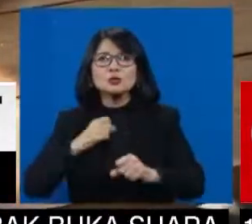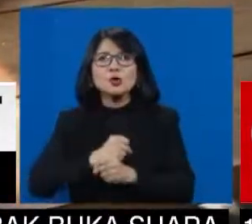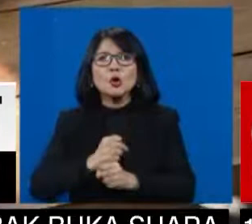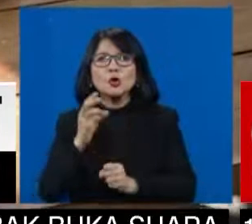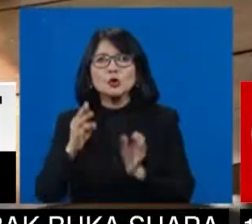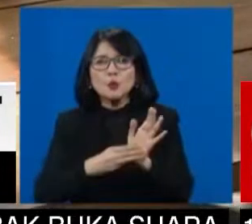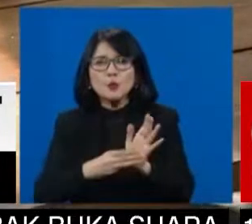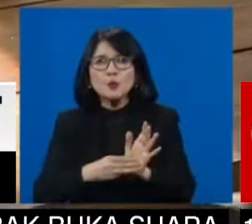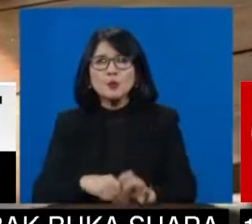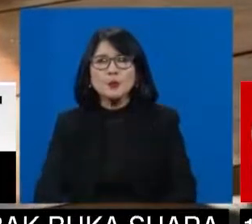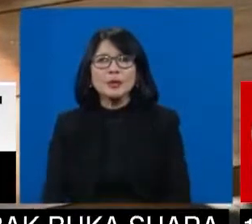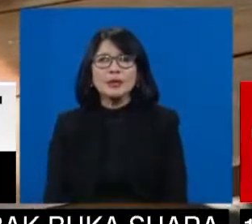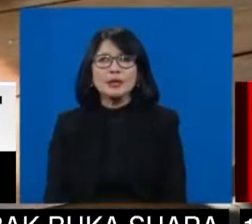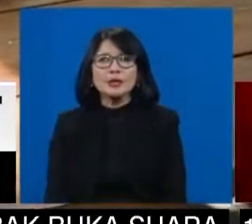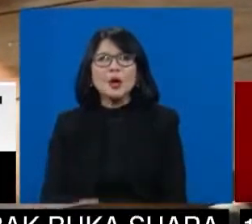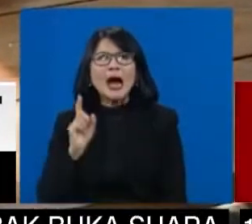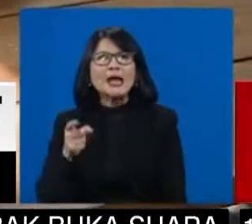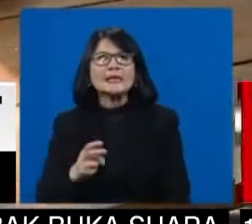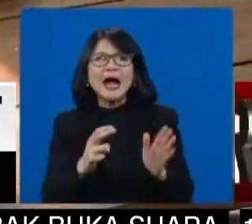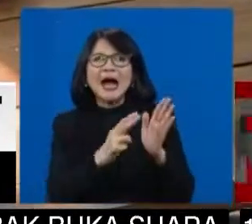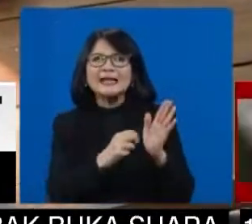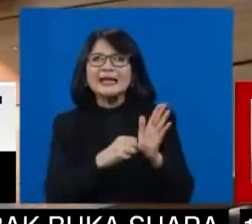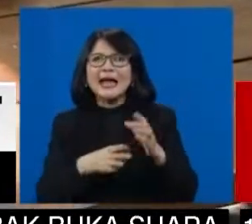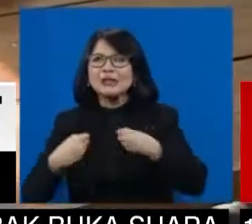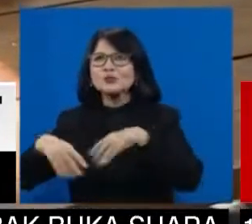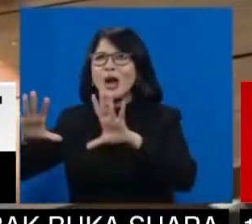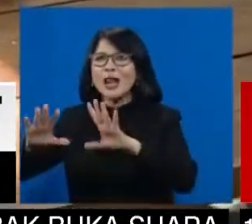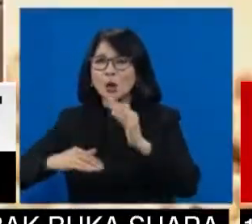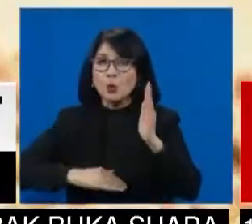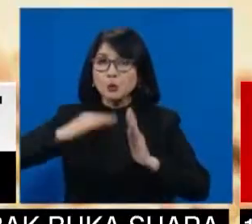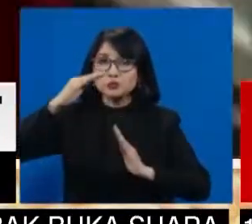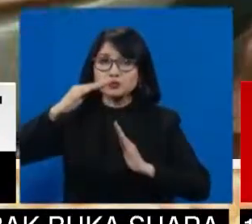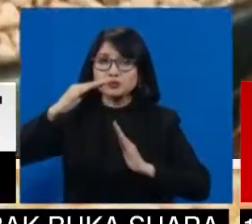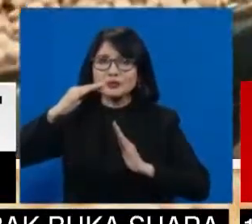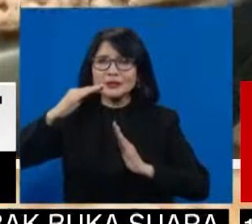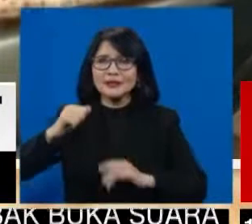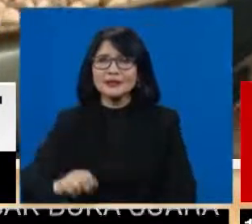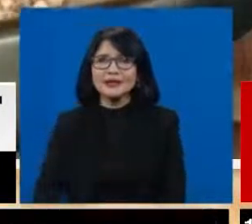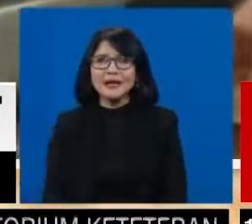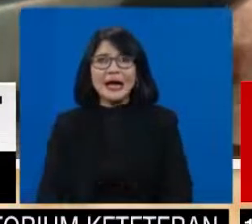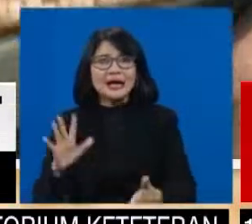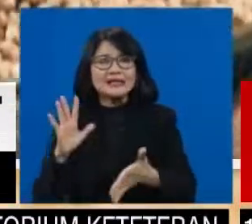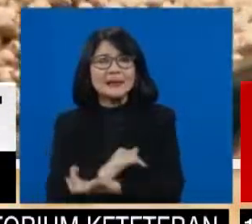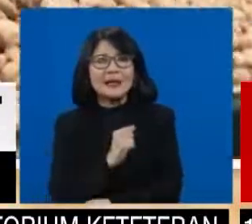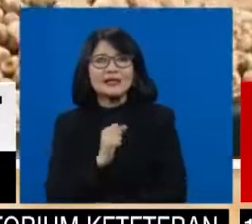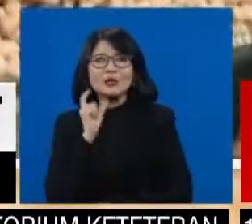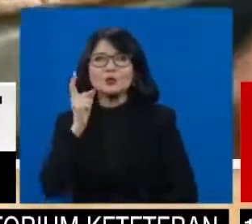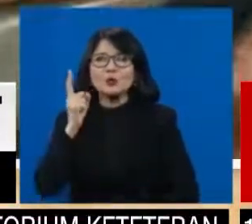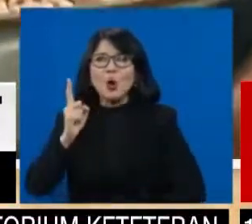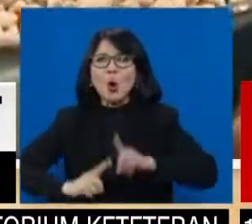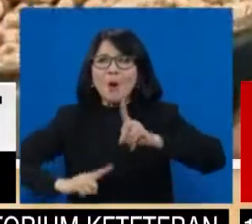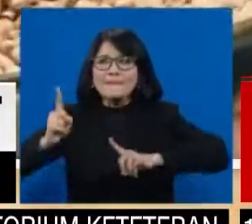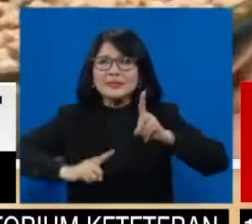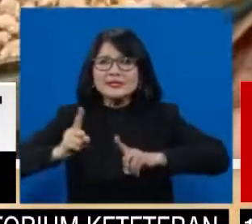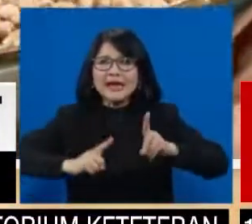sih menurut saya sih punya nilai jual yang sangat tinggi ya. kesempatan untuk bersaing